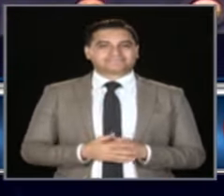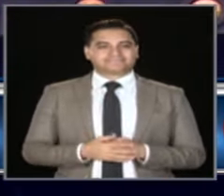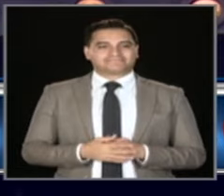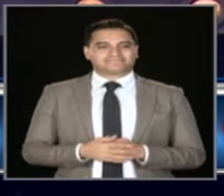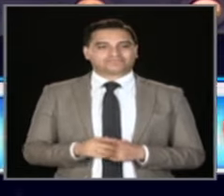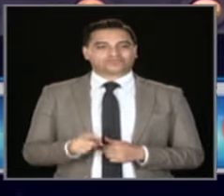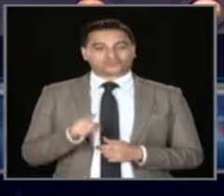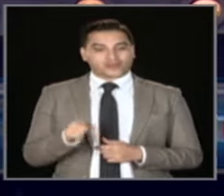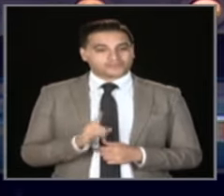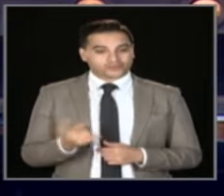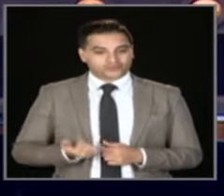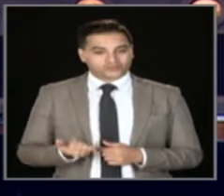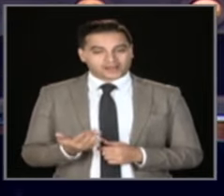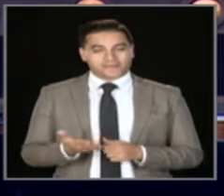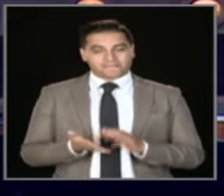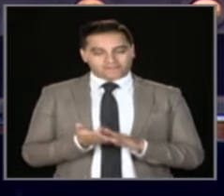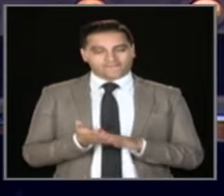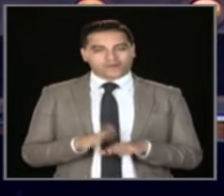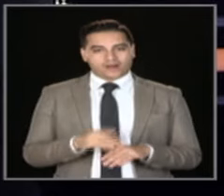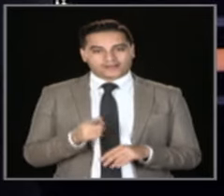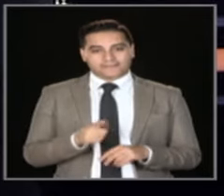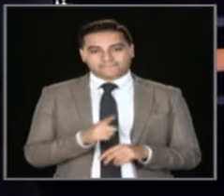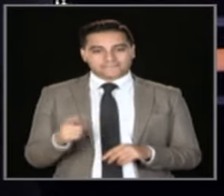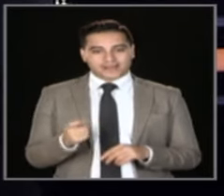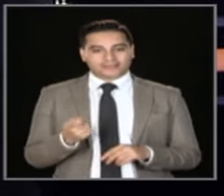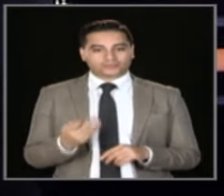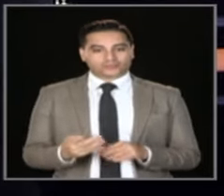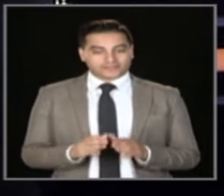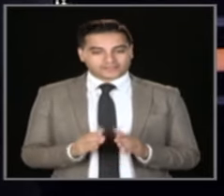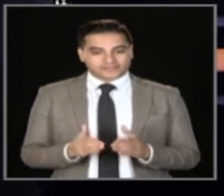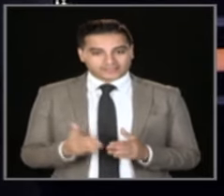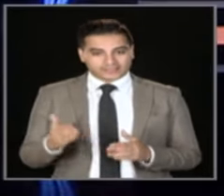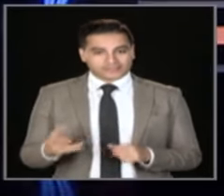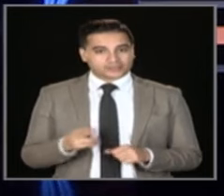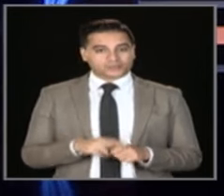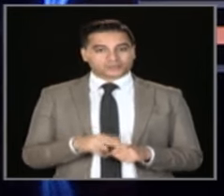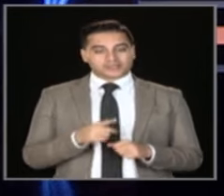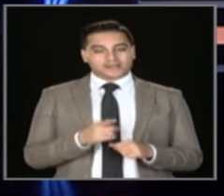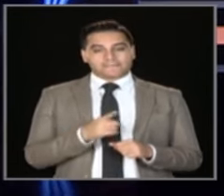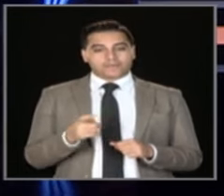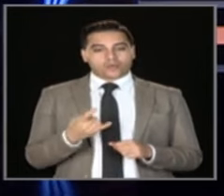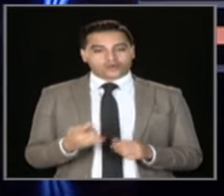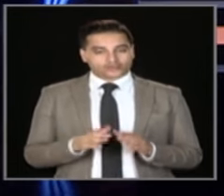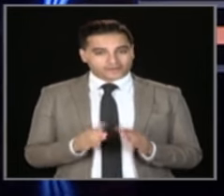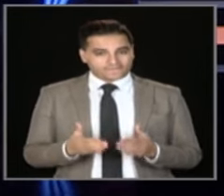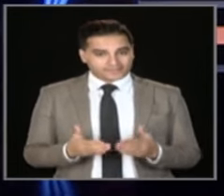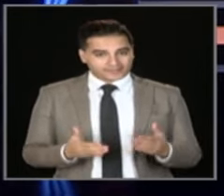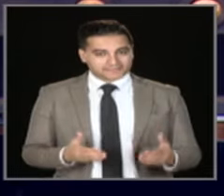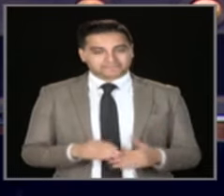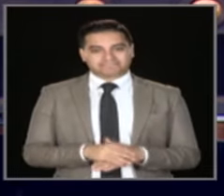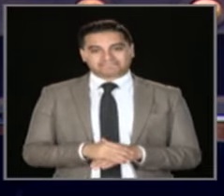سؤال ما كانش سهل، برافو عليك. 135 نفرتيتي، 110